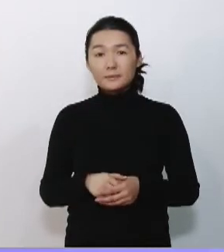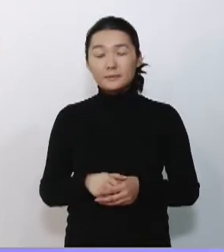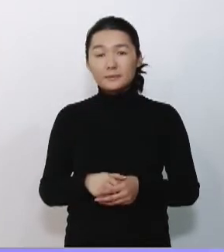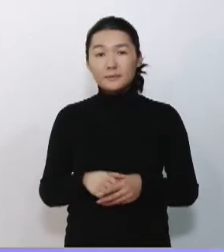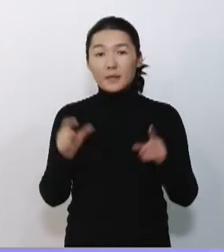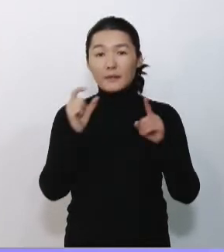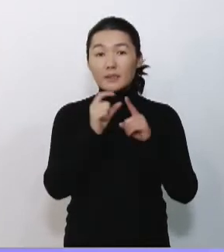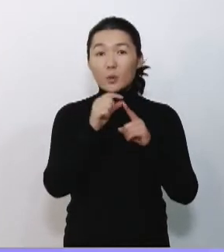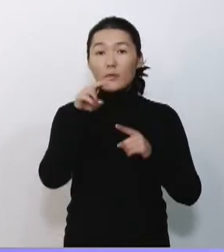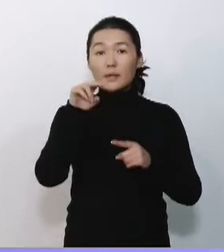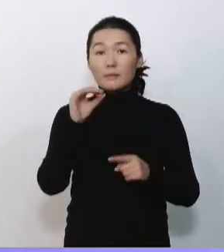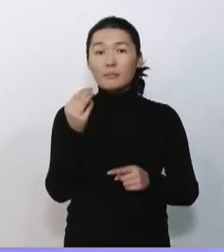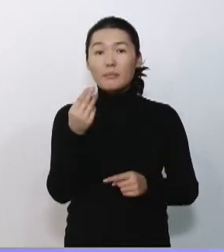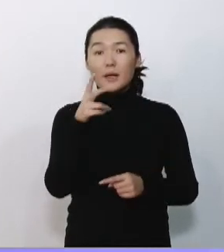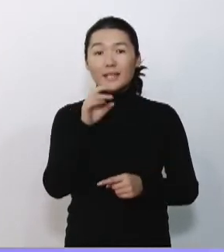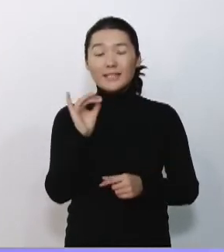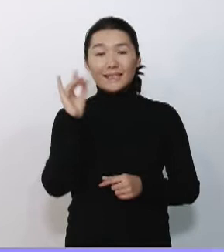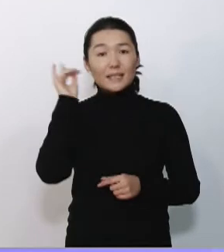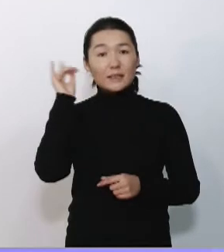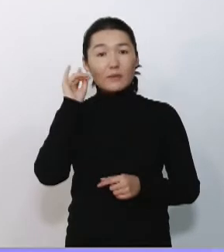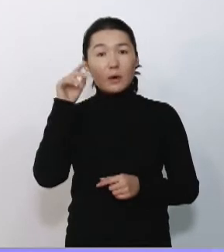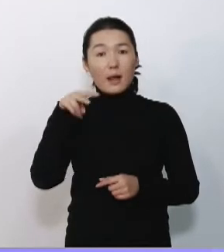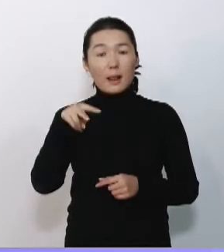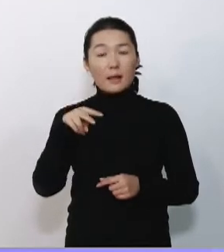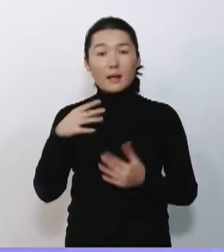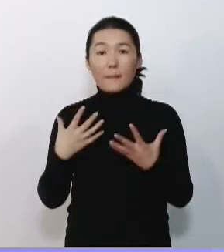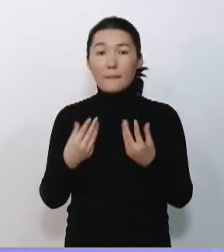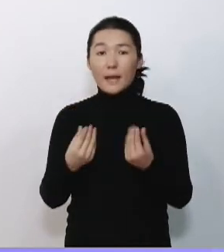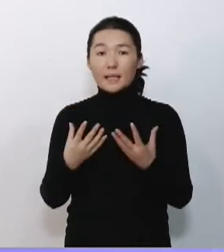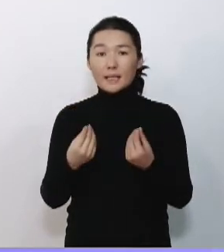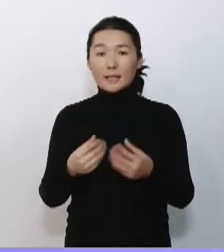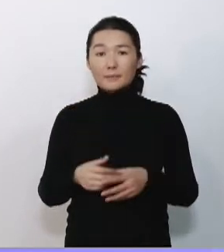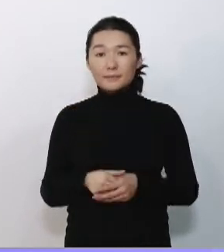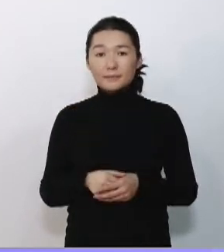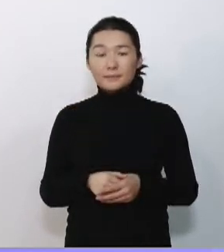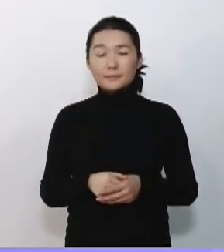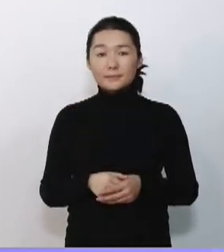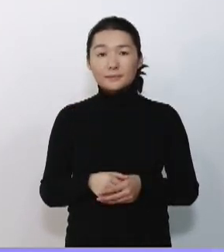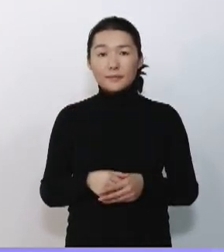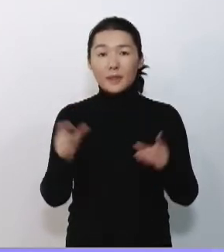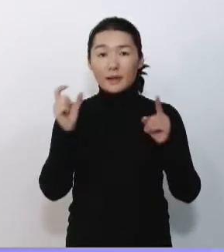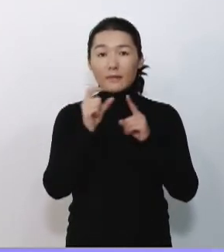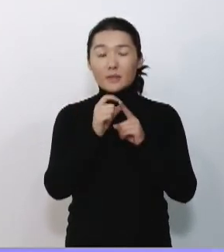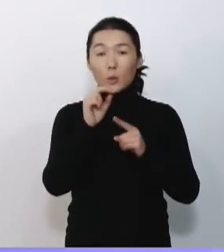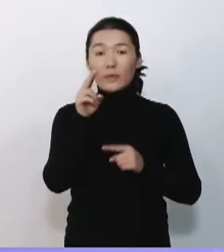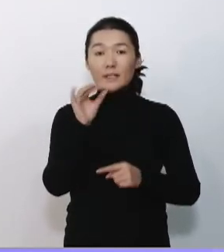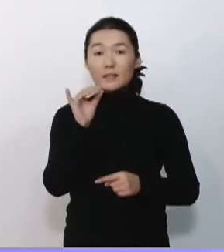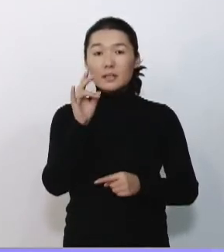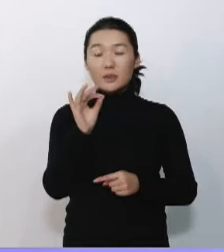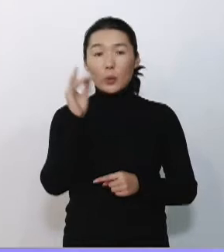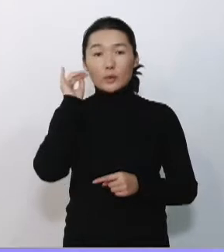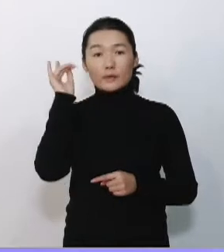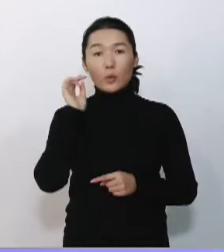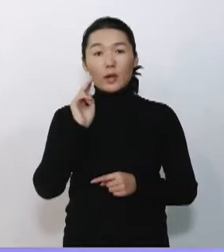В слове «пошли» звук «л» мягкий. В слове «кино»